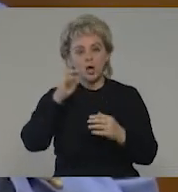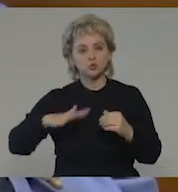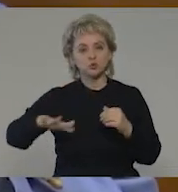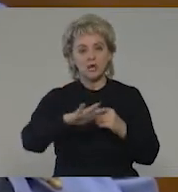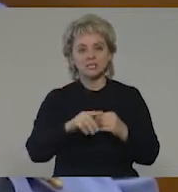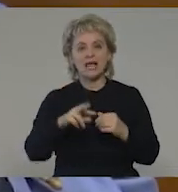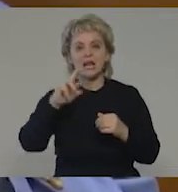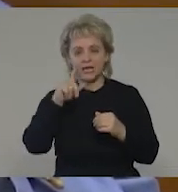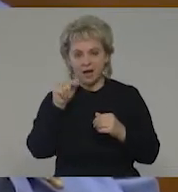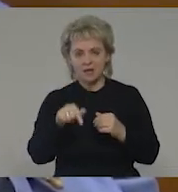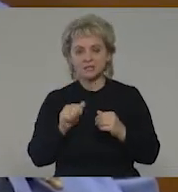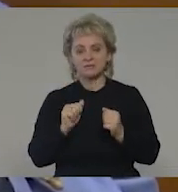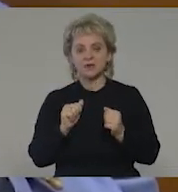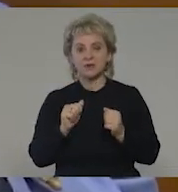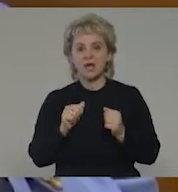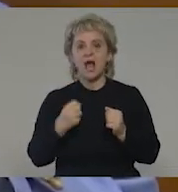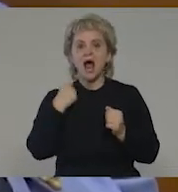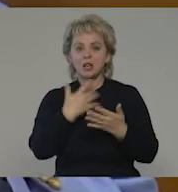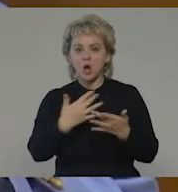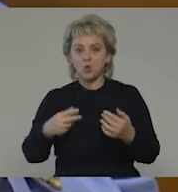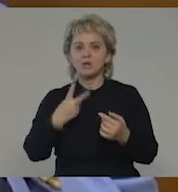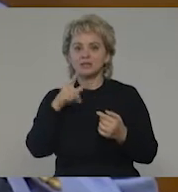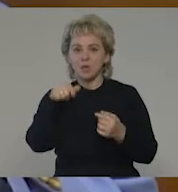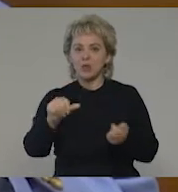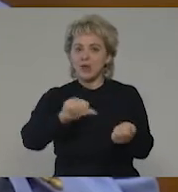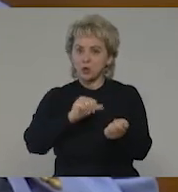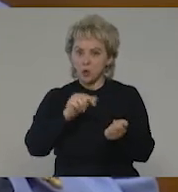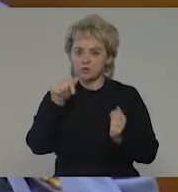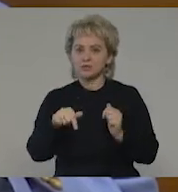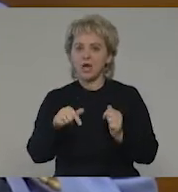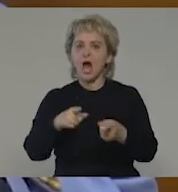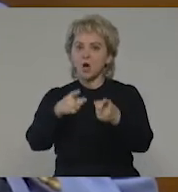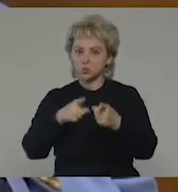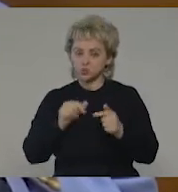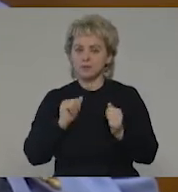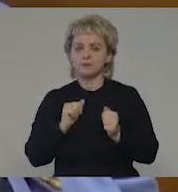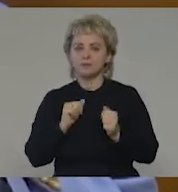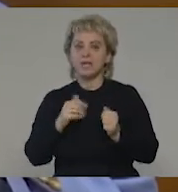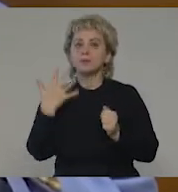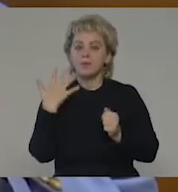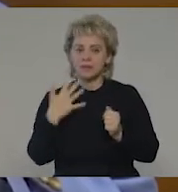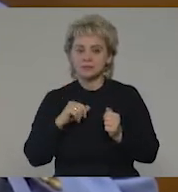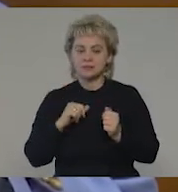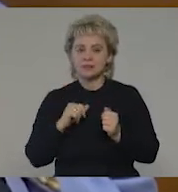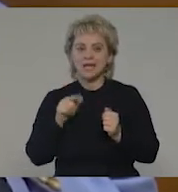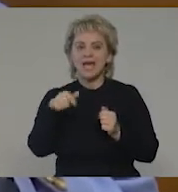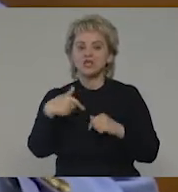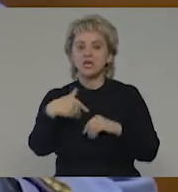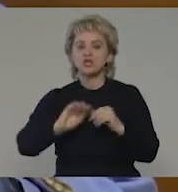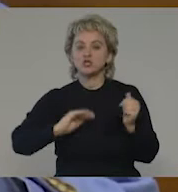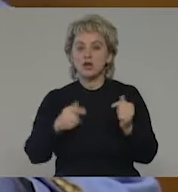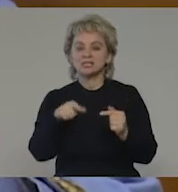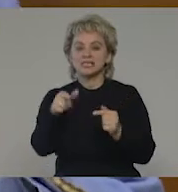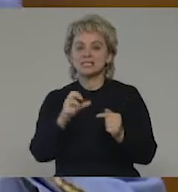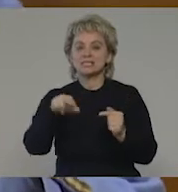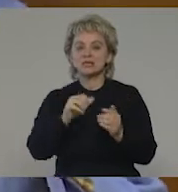Это лекарства, алкоголь, табак, наркотики, оружие. 5. Это частный сектор,